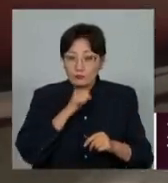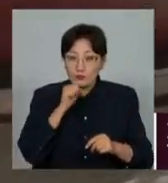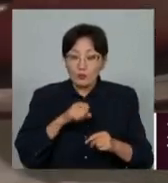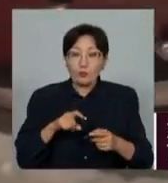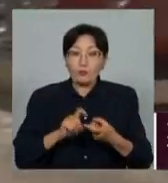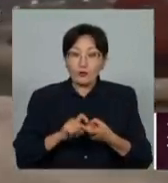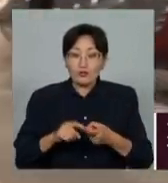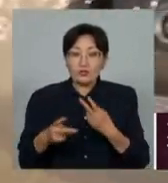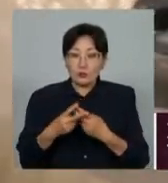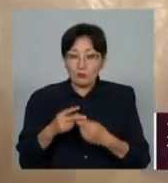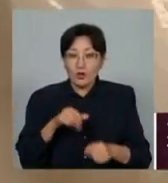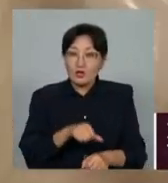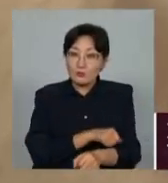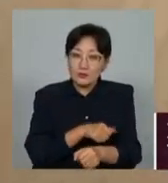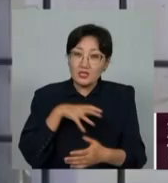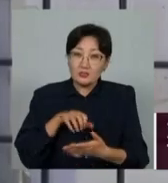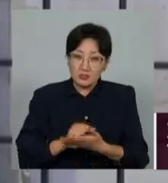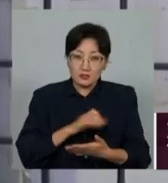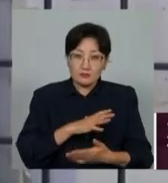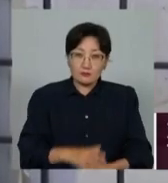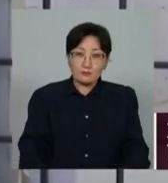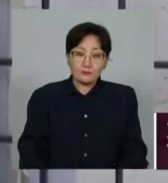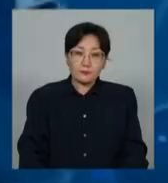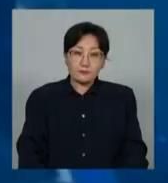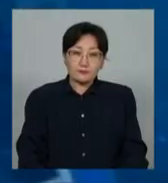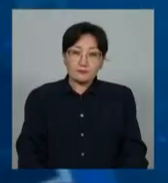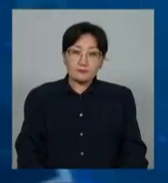және нашақорлықпен айналысатын көрінеді.